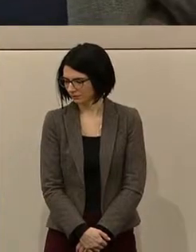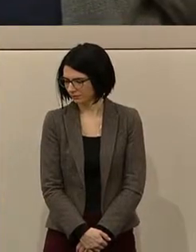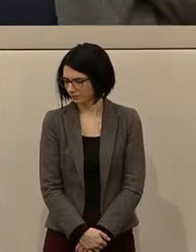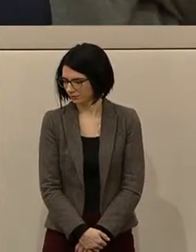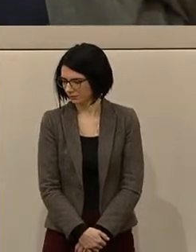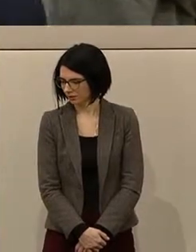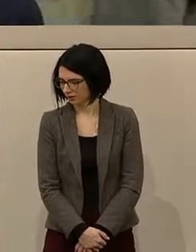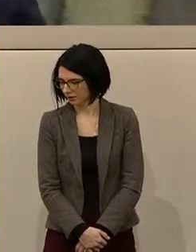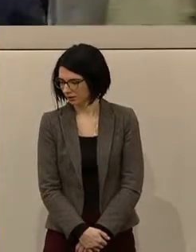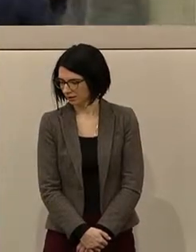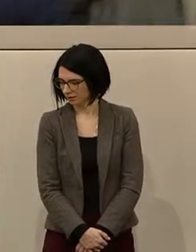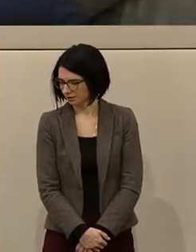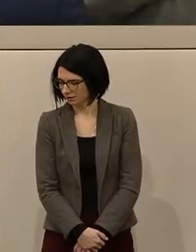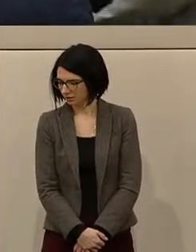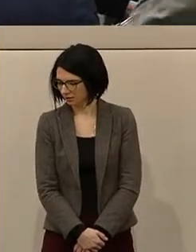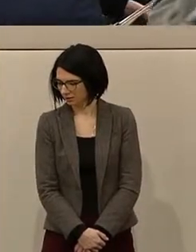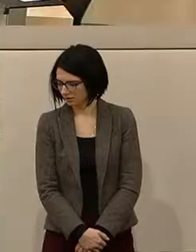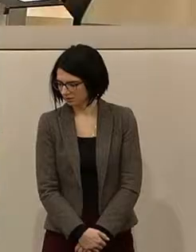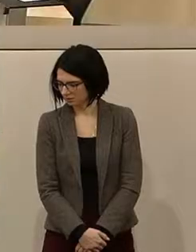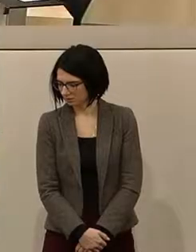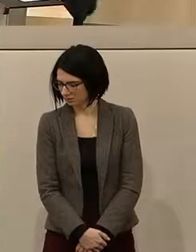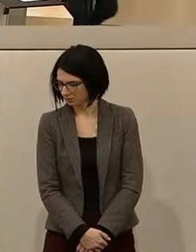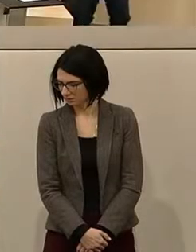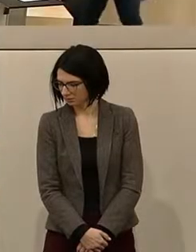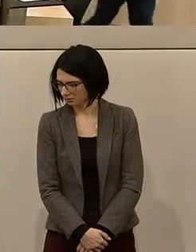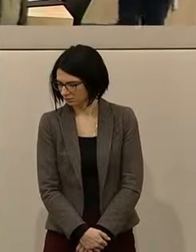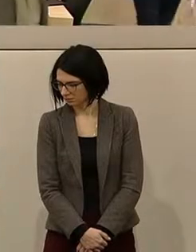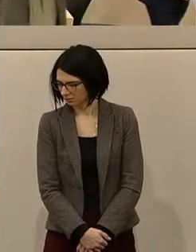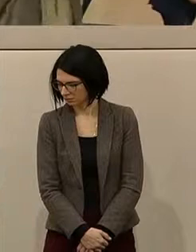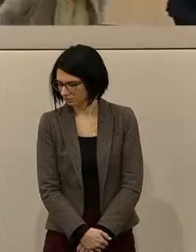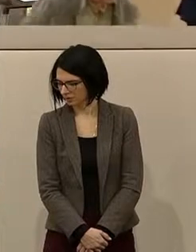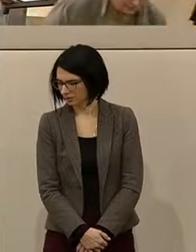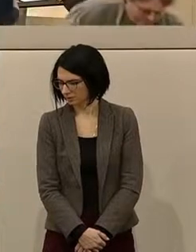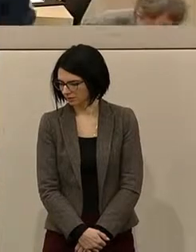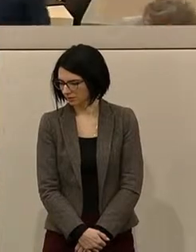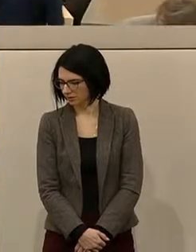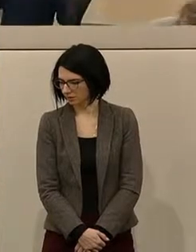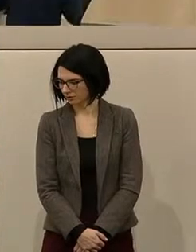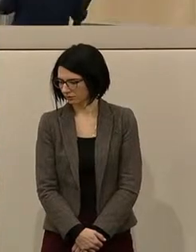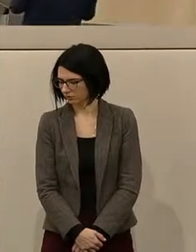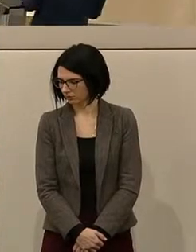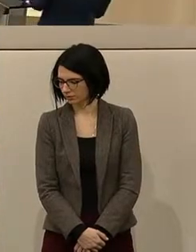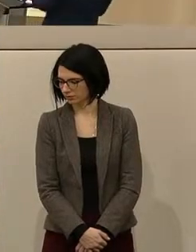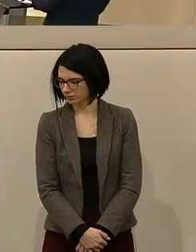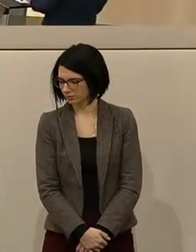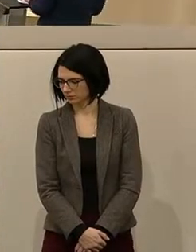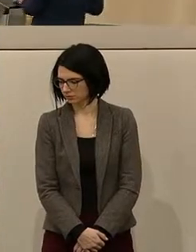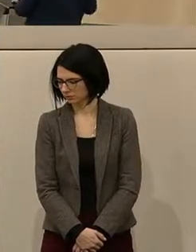So, der Präsident drängt und geht wieder auf seinen Vorsitz. Die Sitzung